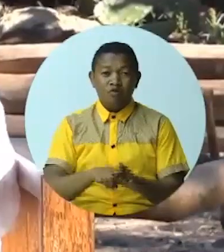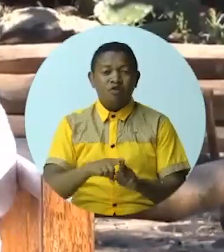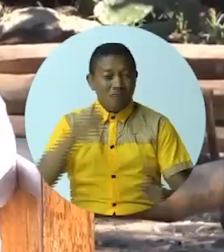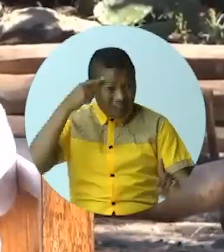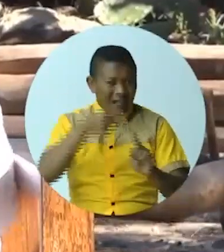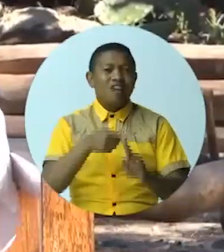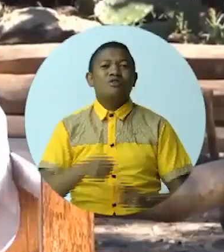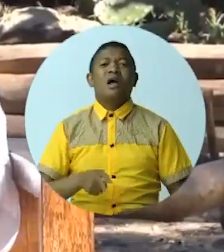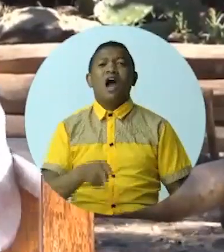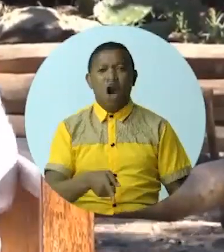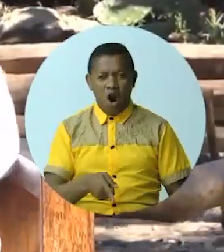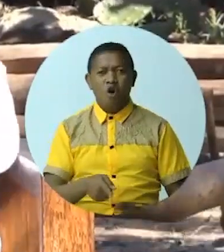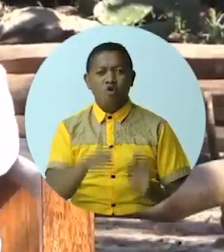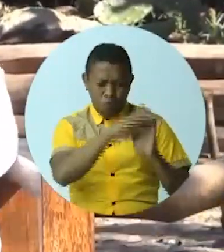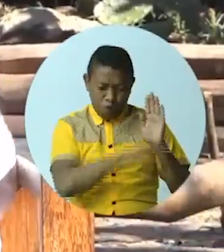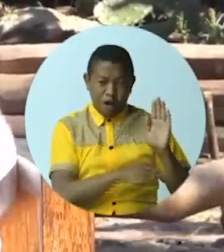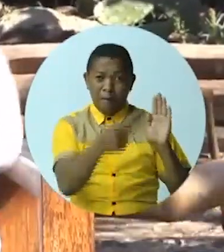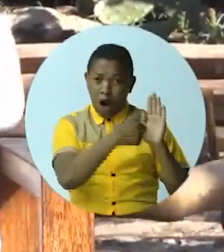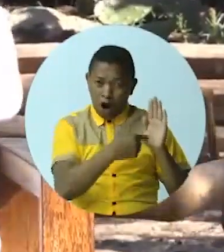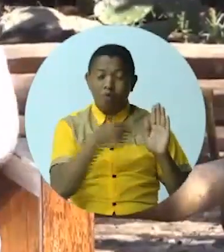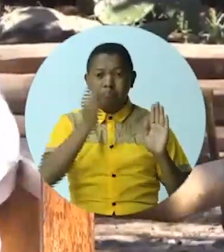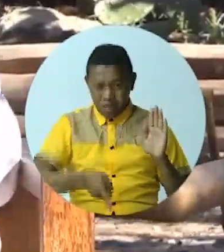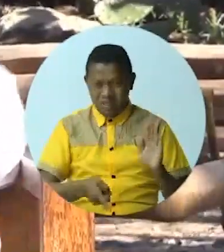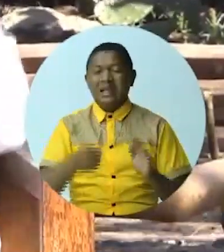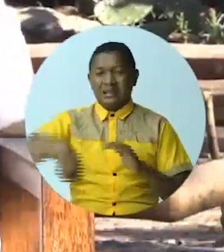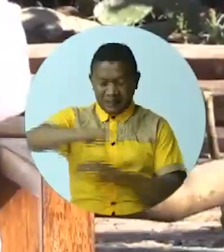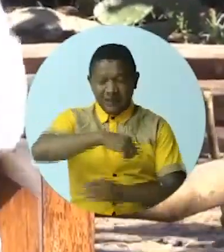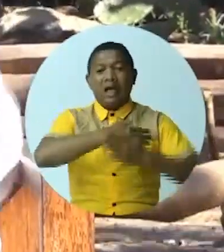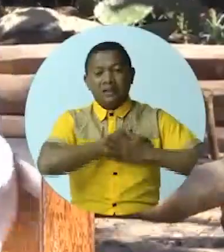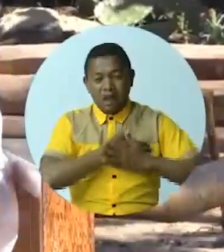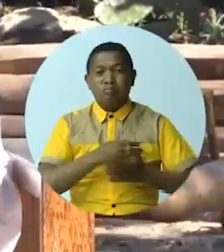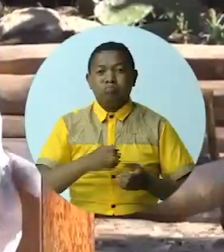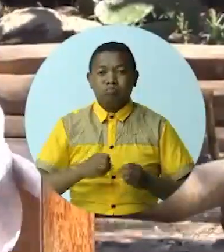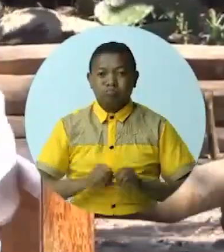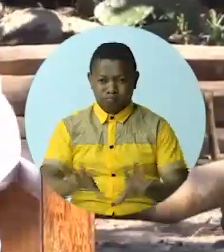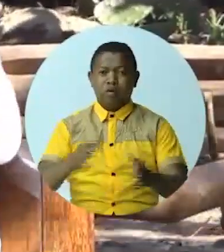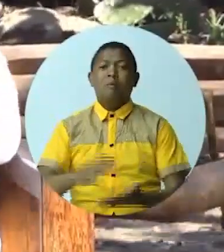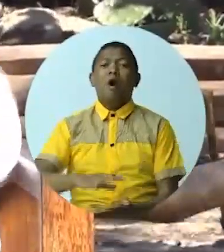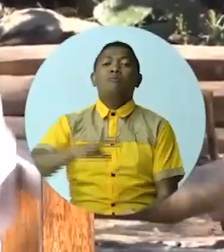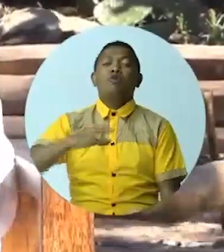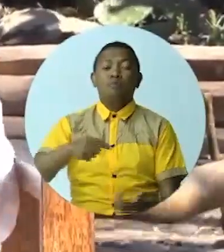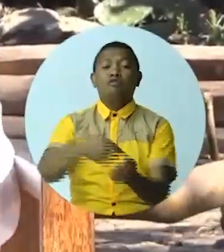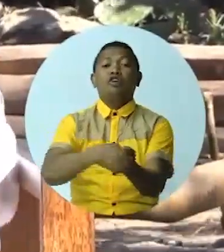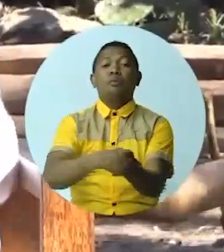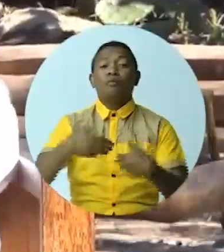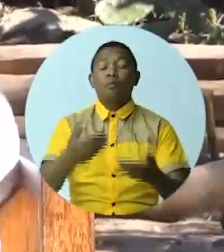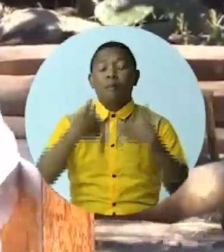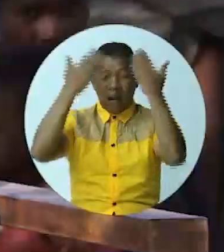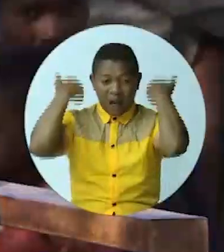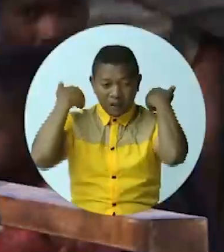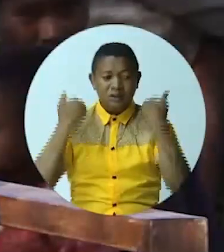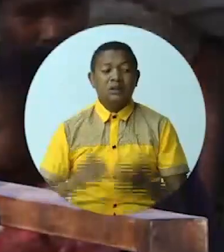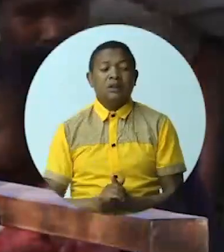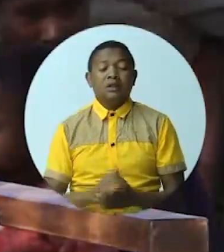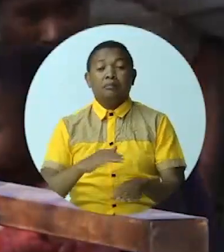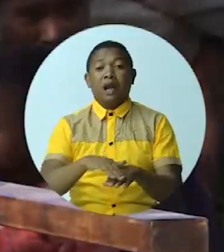zavatra rehetrarehetra ilain'ny malagasy, ny fitsaboana rehetra zay tokony ilaina, ny dia tokony ahodina, tokony vokarina, ary tokony